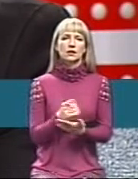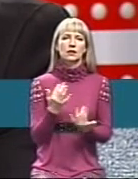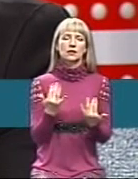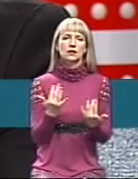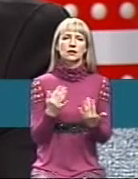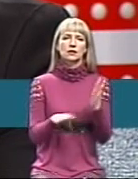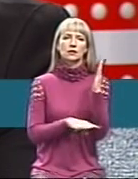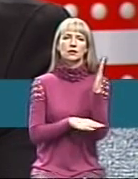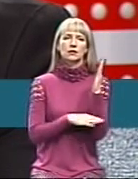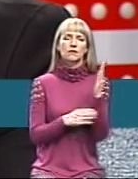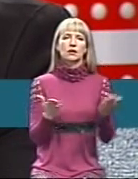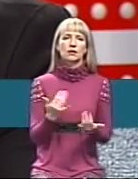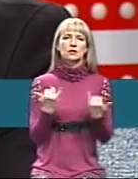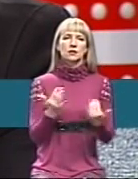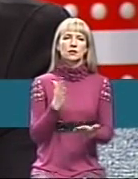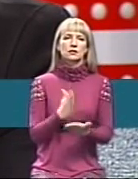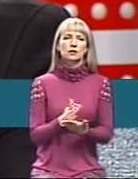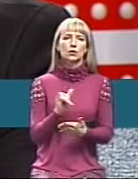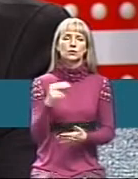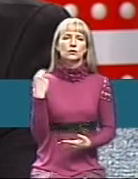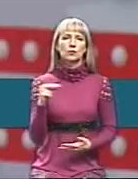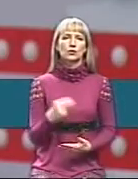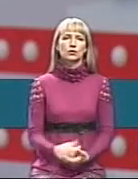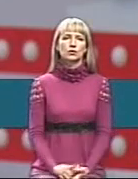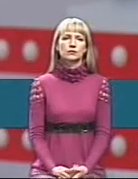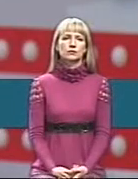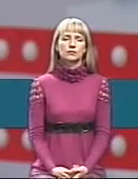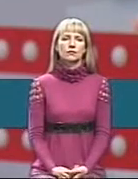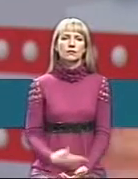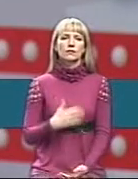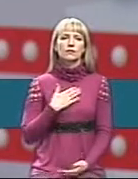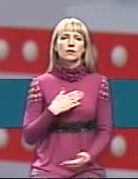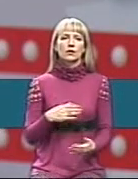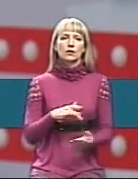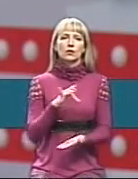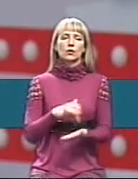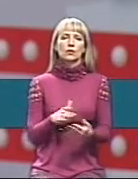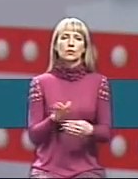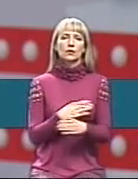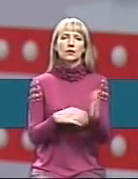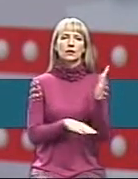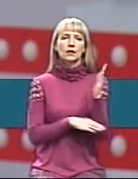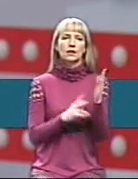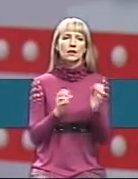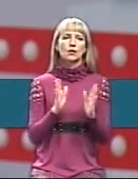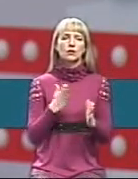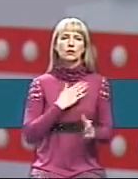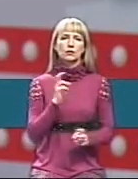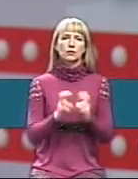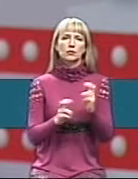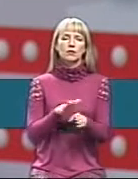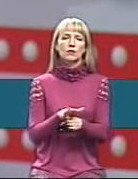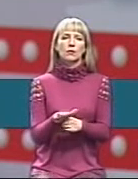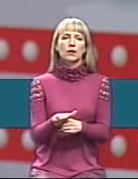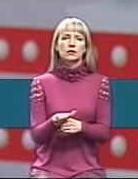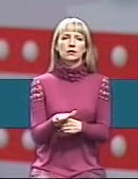кількість дерев, яка зараз є у Запоріжжі? Ну, в нашем городе удаление деревьев не только наше предприятие